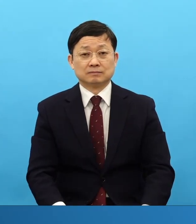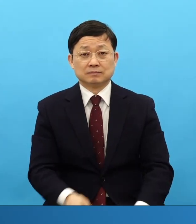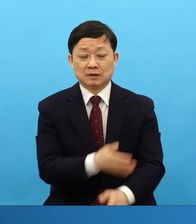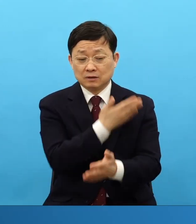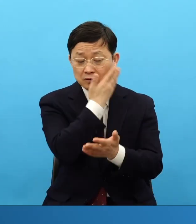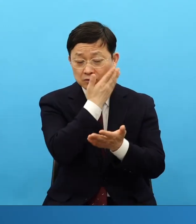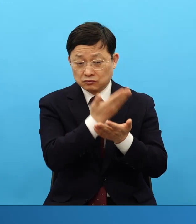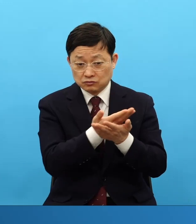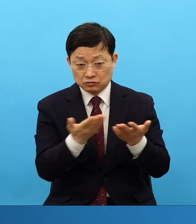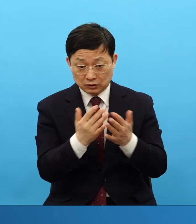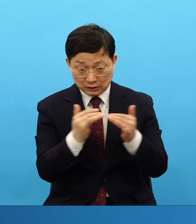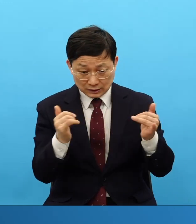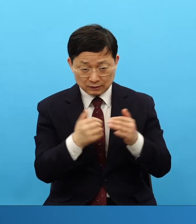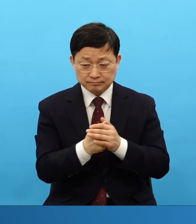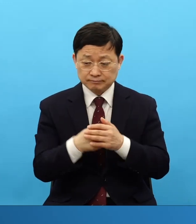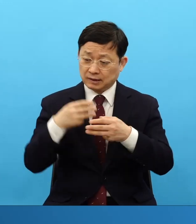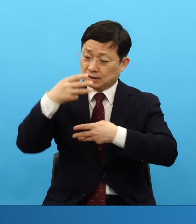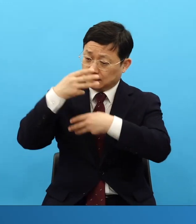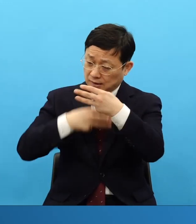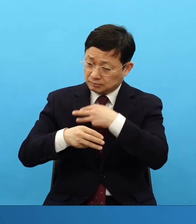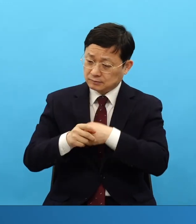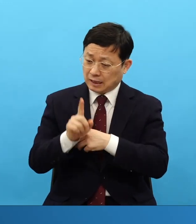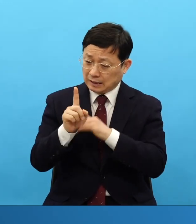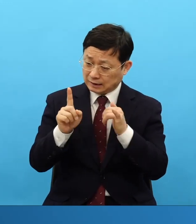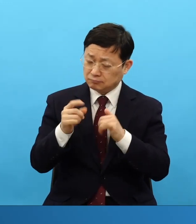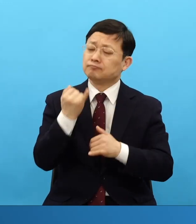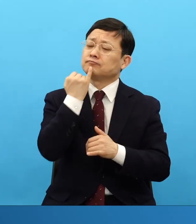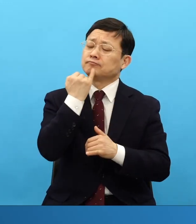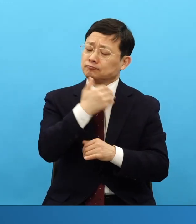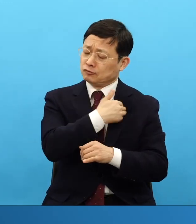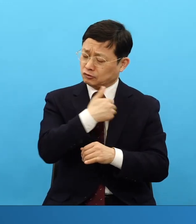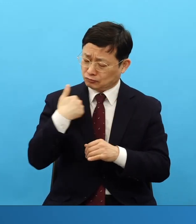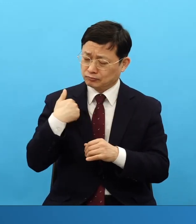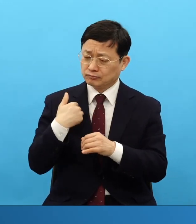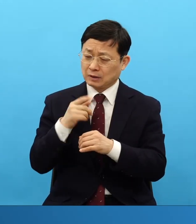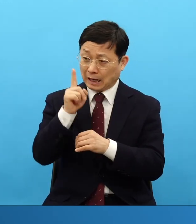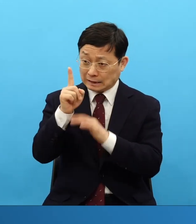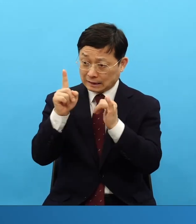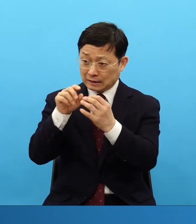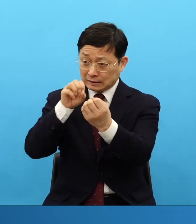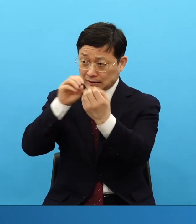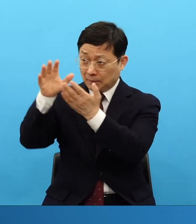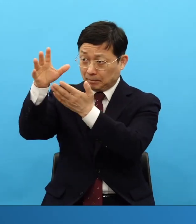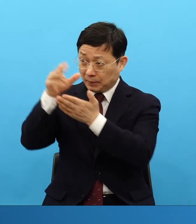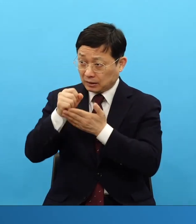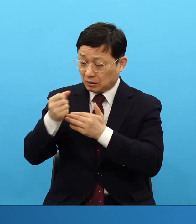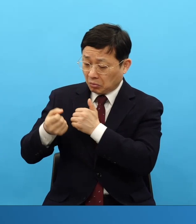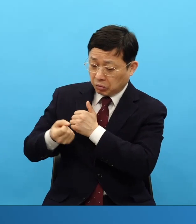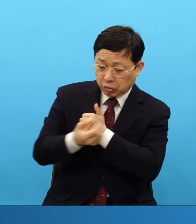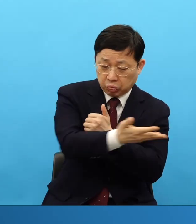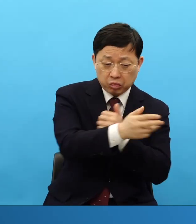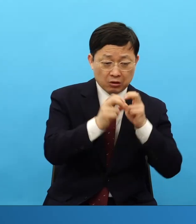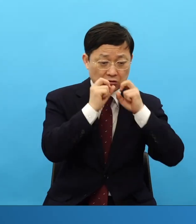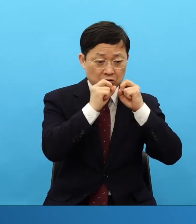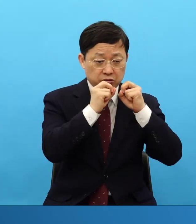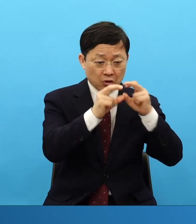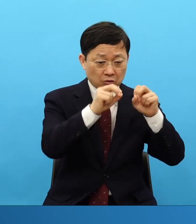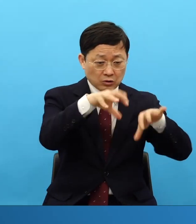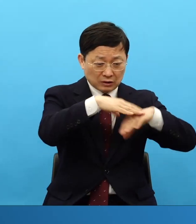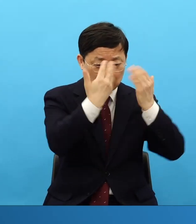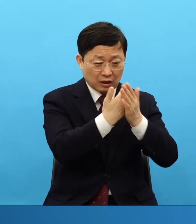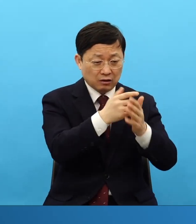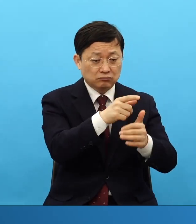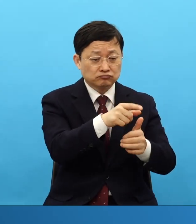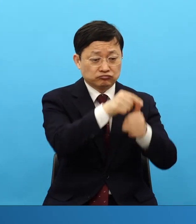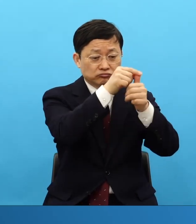렘넌트 한 명이 제대로 응답받으면 선교지 살아요. A church officer, one remnant, if they receive the answer, they will save the missions field.